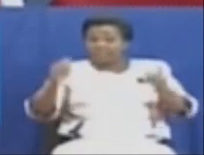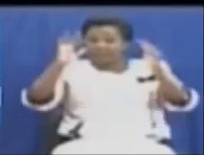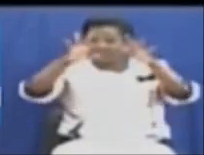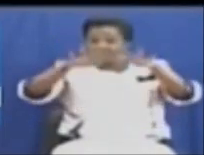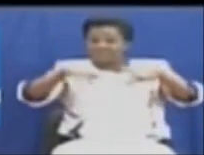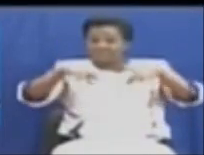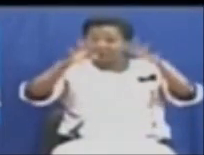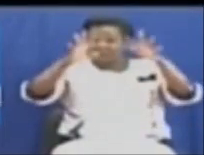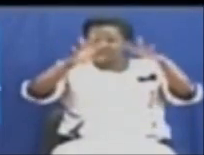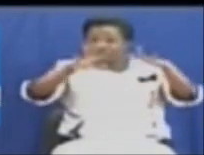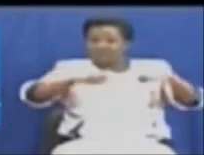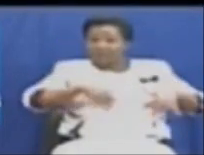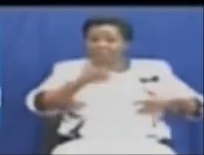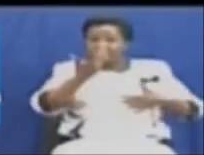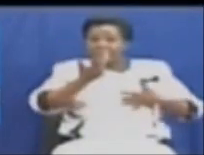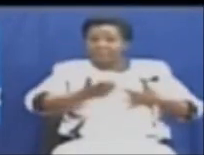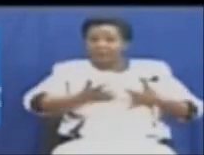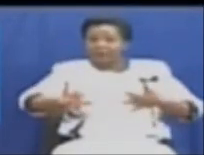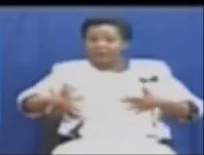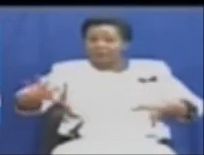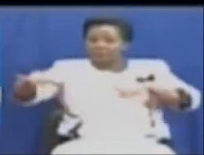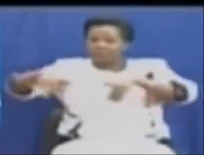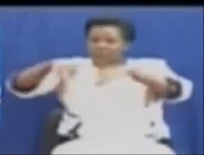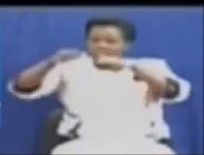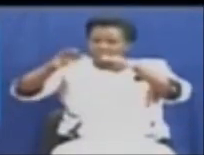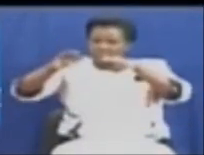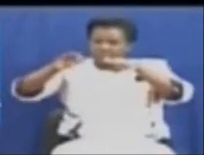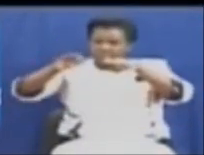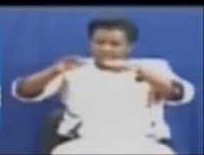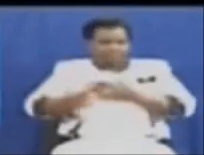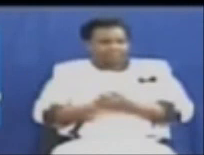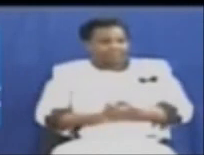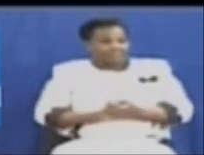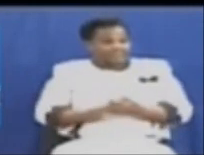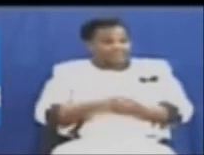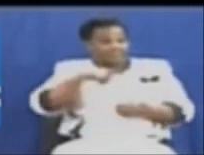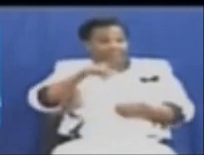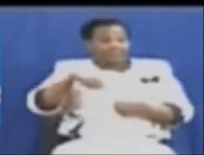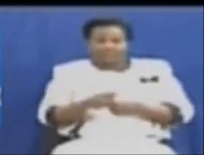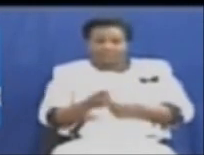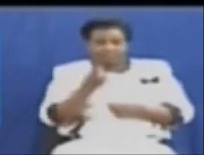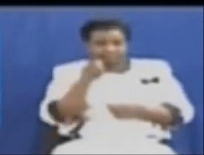Spika kwa kunipa nafasi ya kumuuliza Mheshimiwa Waziri Mkuu swali.